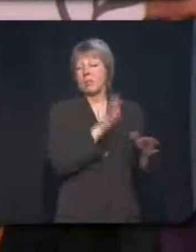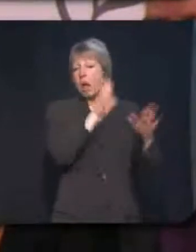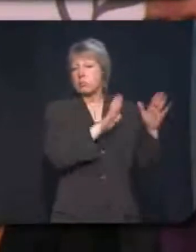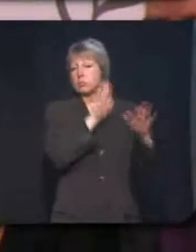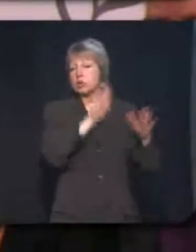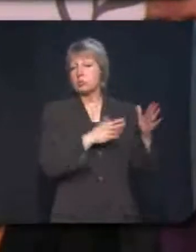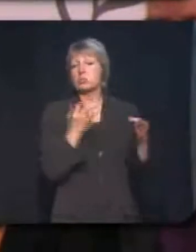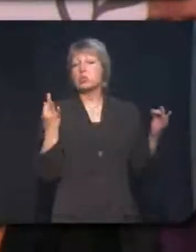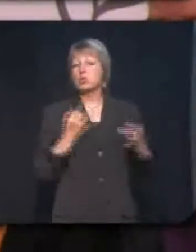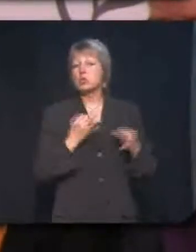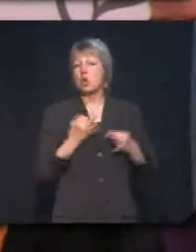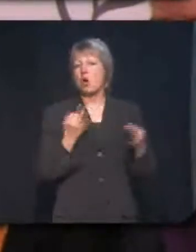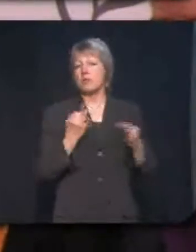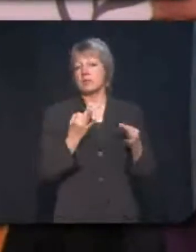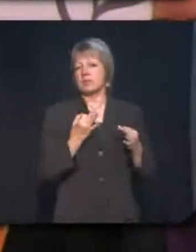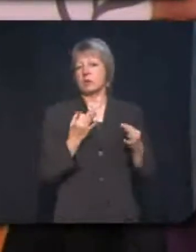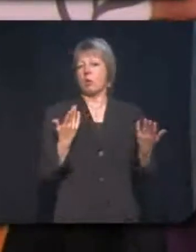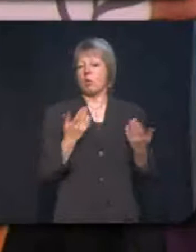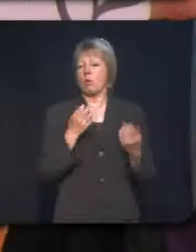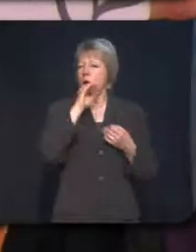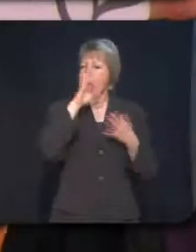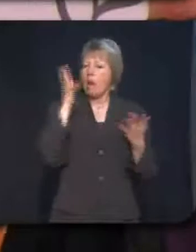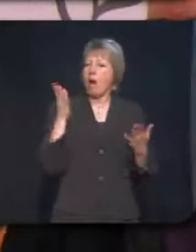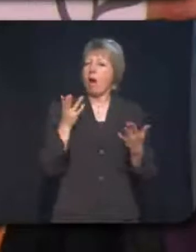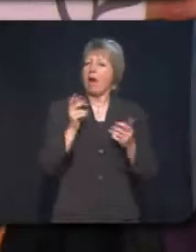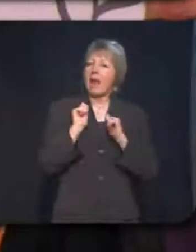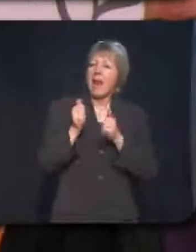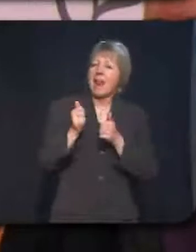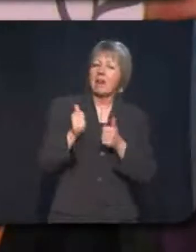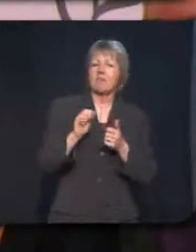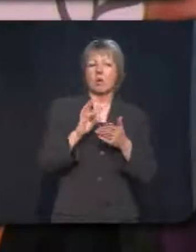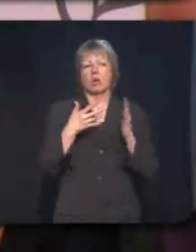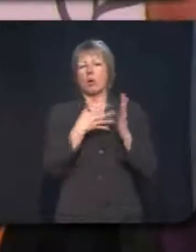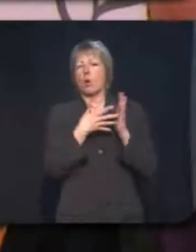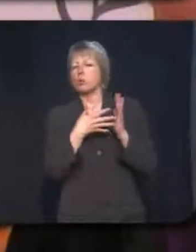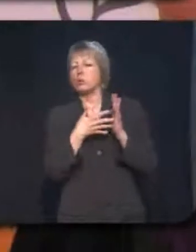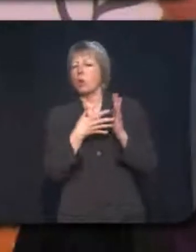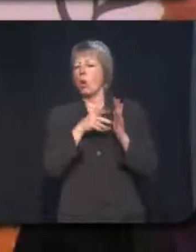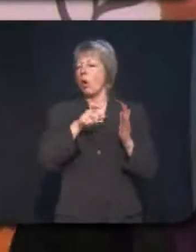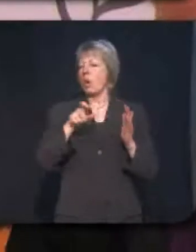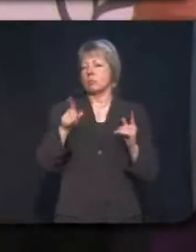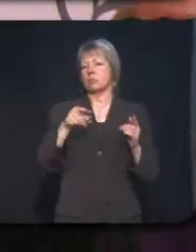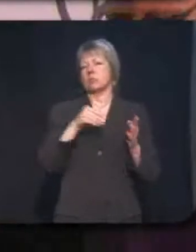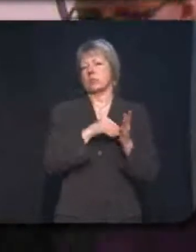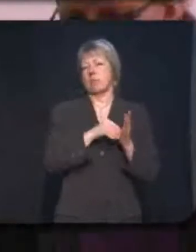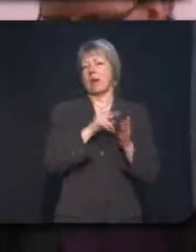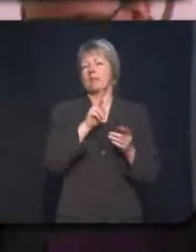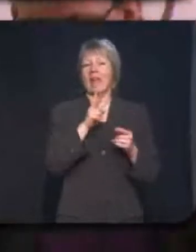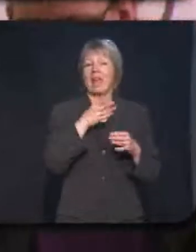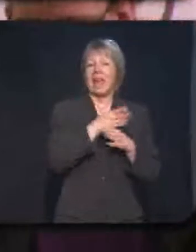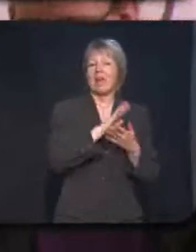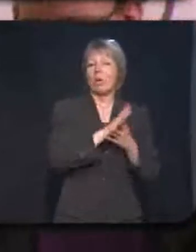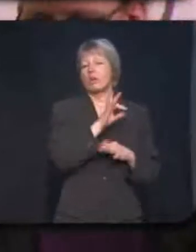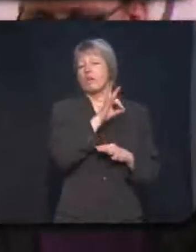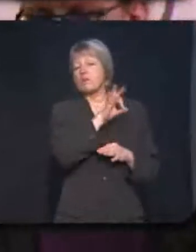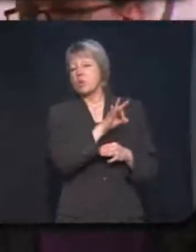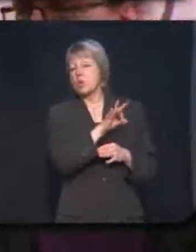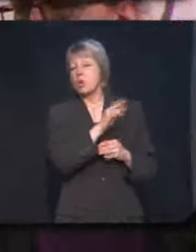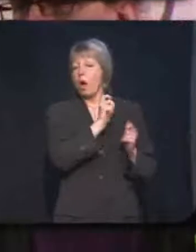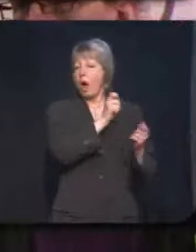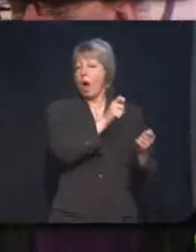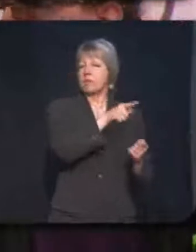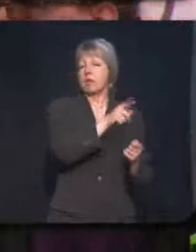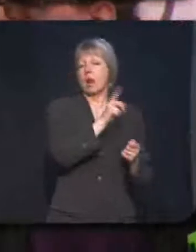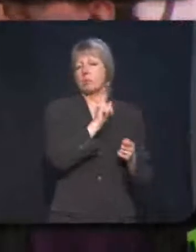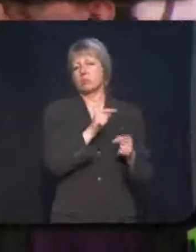schon so dass man von vorne rein Helfer oder Kontrolleure dabei haben sollte wer gegen oder für einen Antrag ist sollte dann auch vor Ort